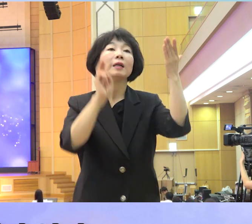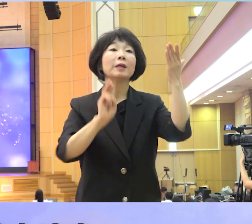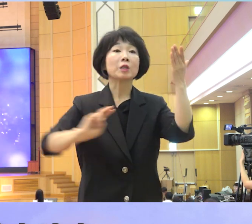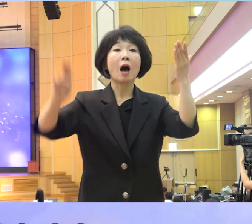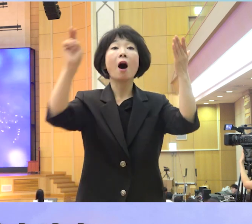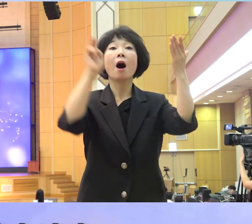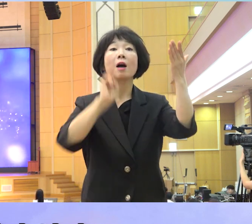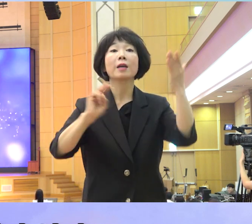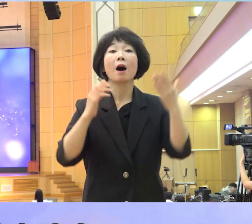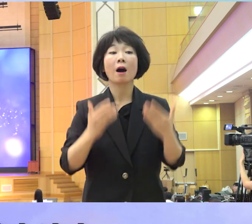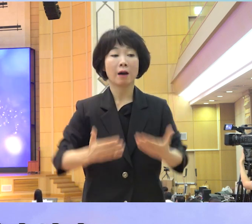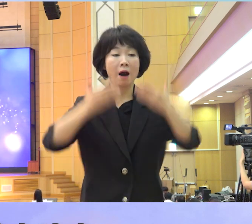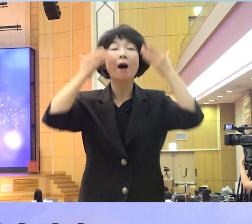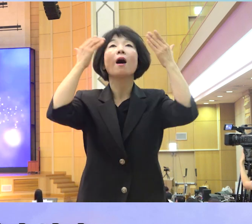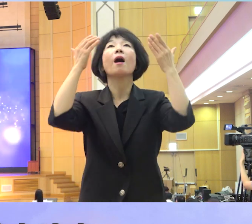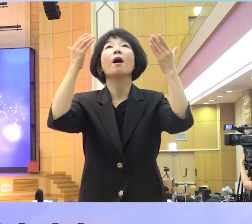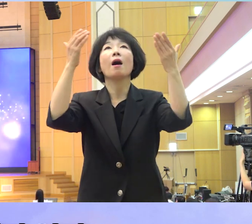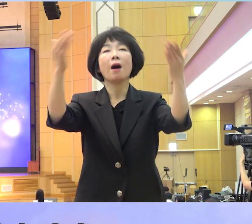주님만을